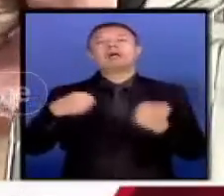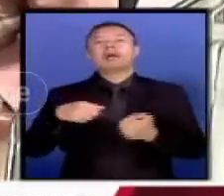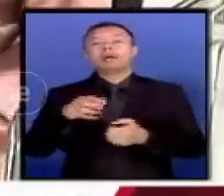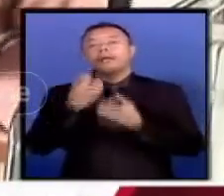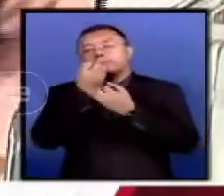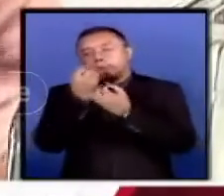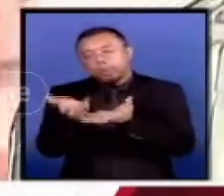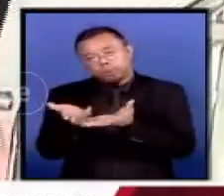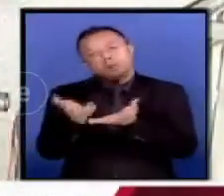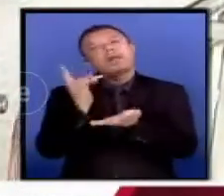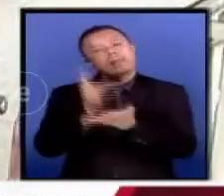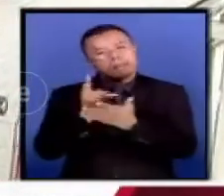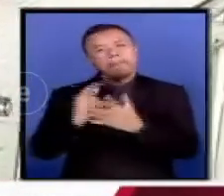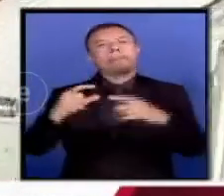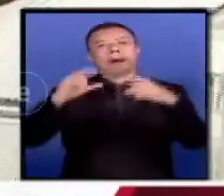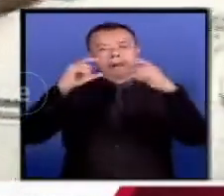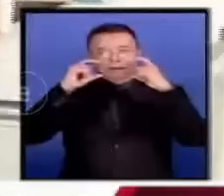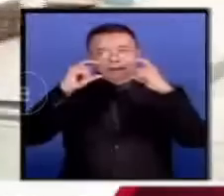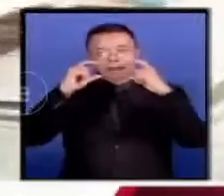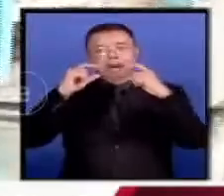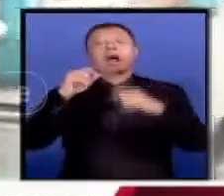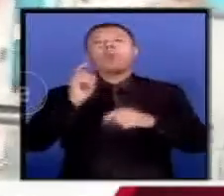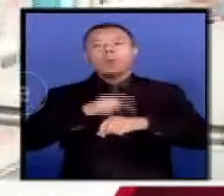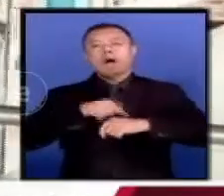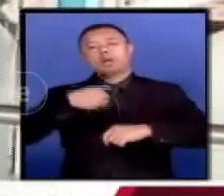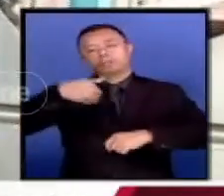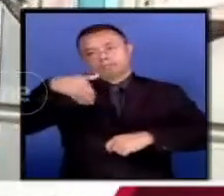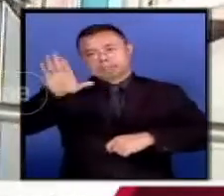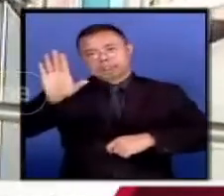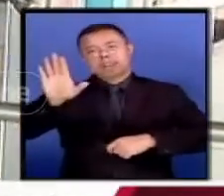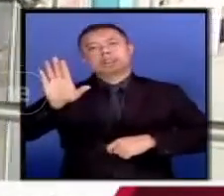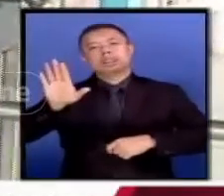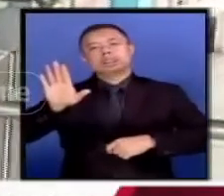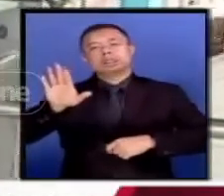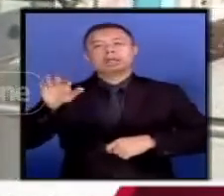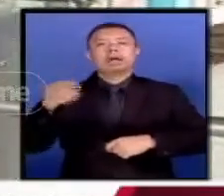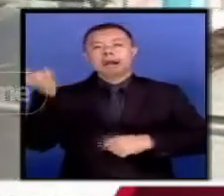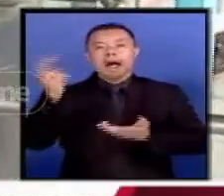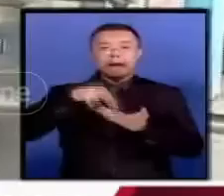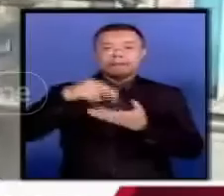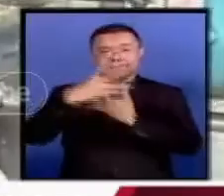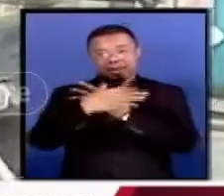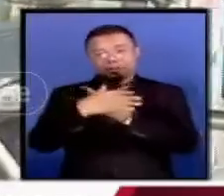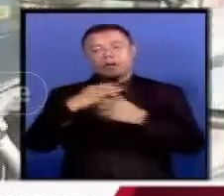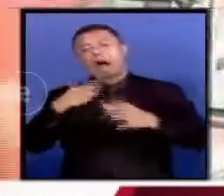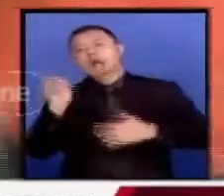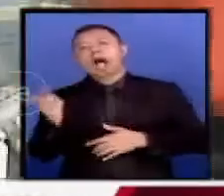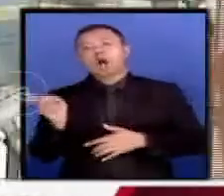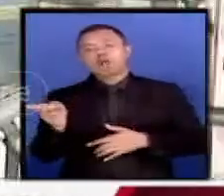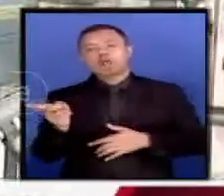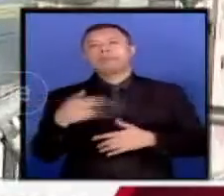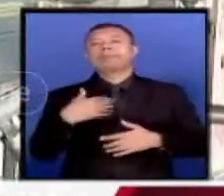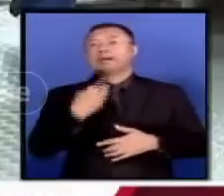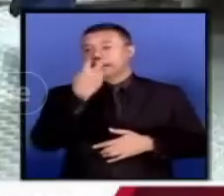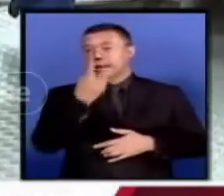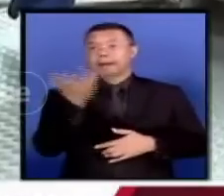kemudian dianjurkan kembali untuk tetap menggunakan masker di setiap perjalanan menggunakan transportasi umum dan angkutan umum. Namun, pemirsa, seperti yang bisa